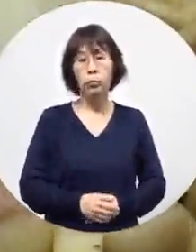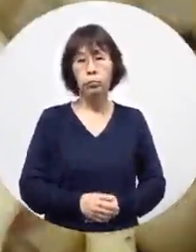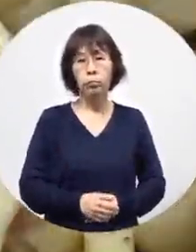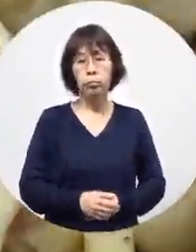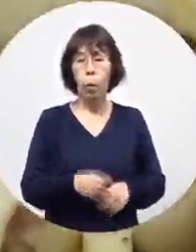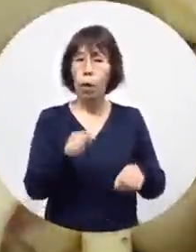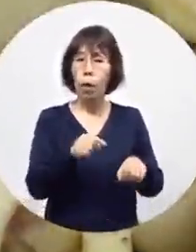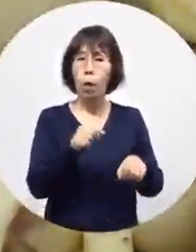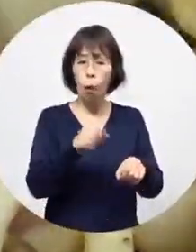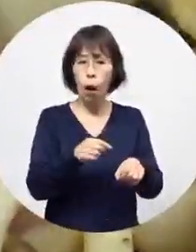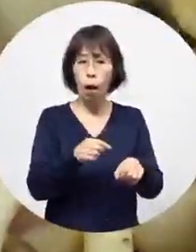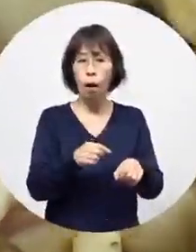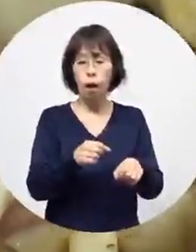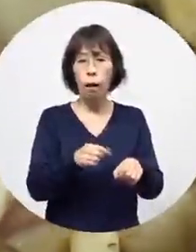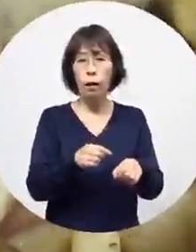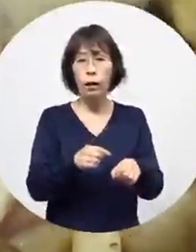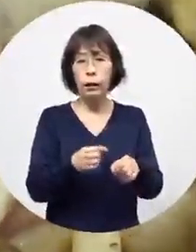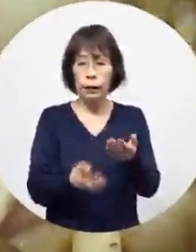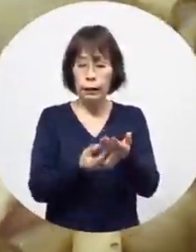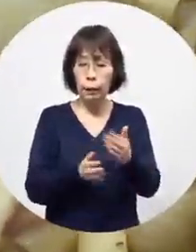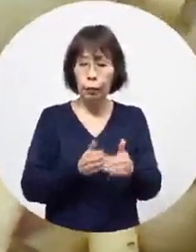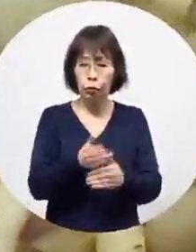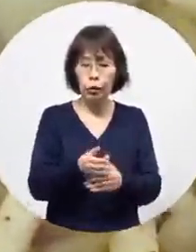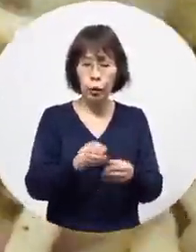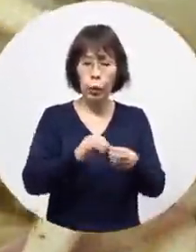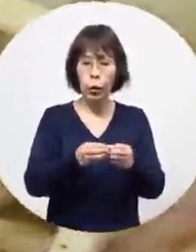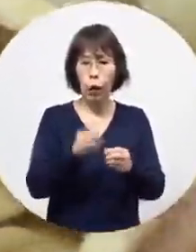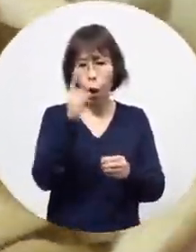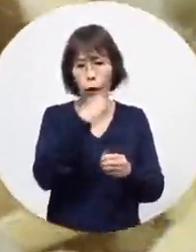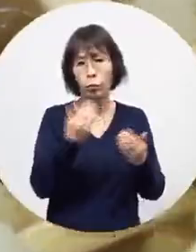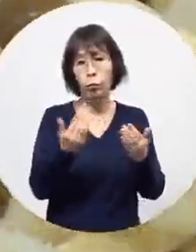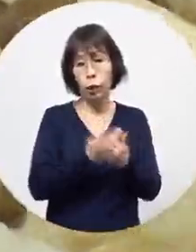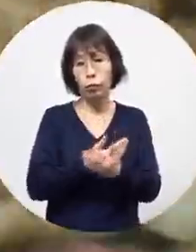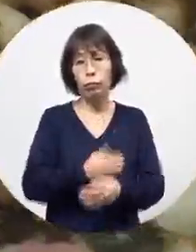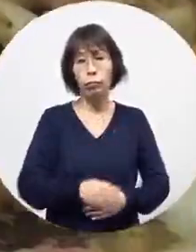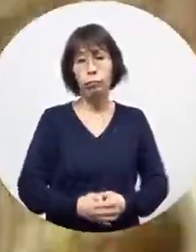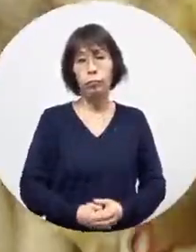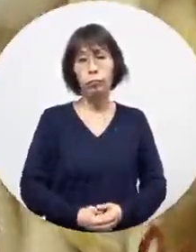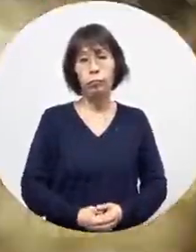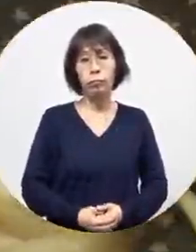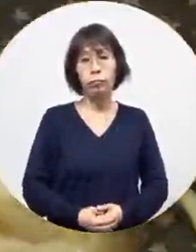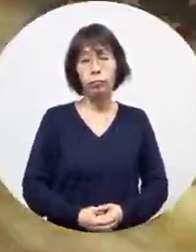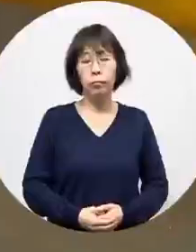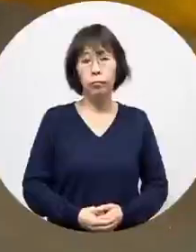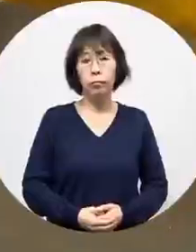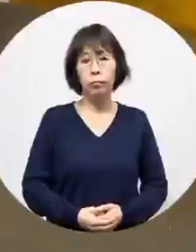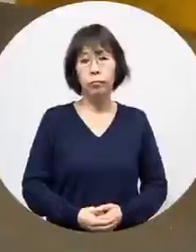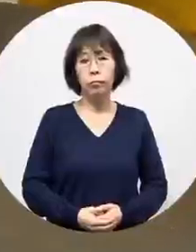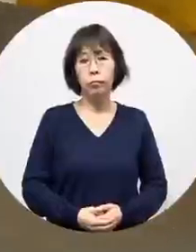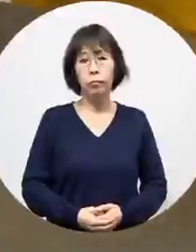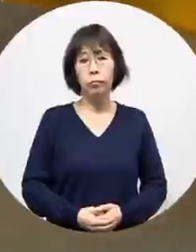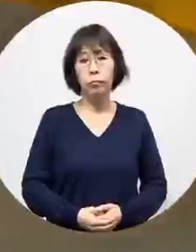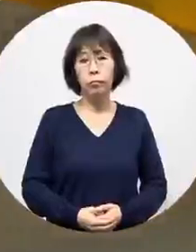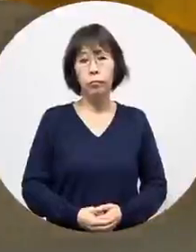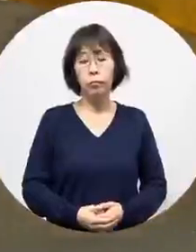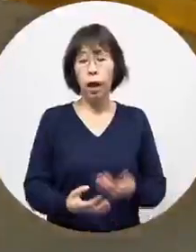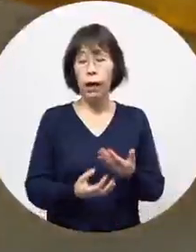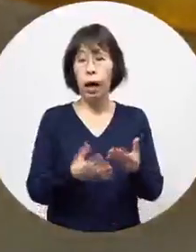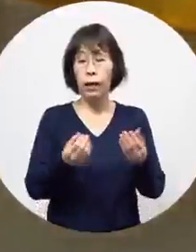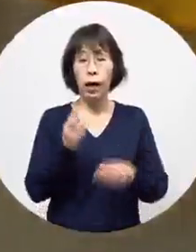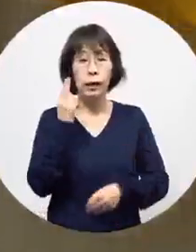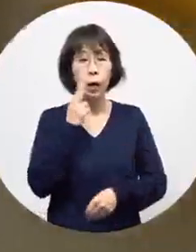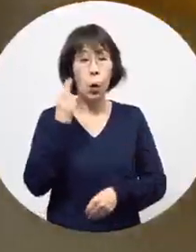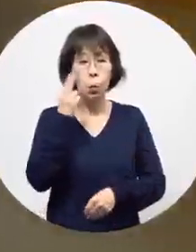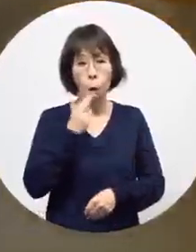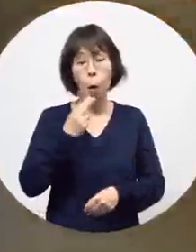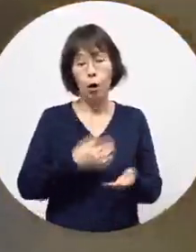火を通してしまいますと色が悪くなってしまうので最後に入れます。 はい、 先ほど焼いた里芋を入